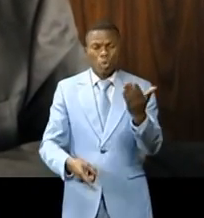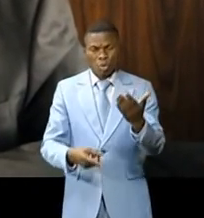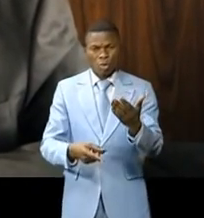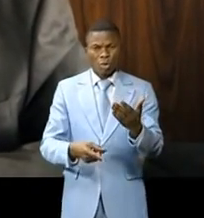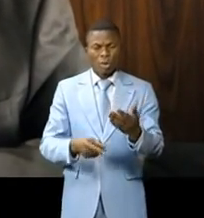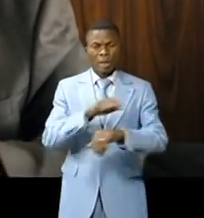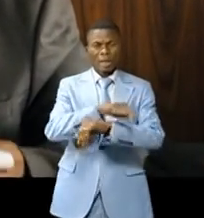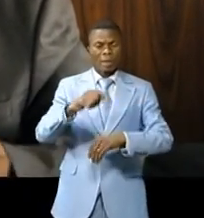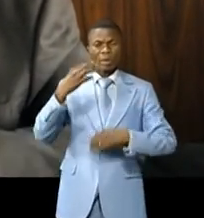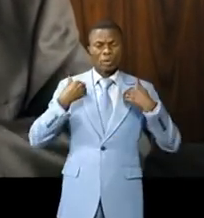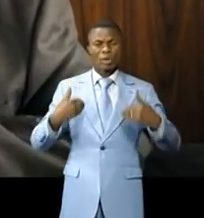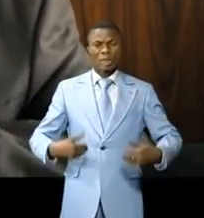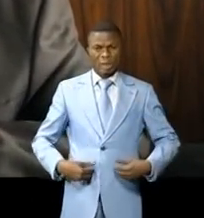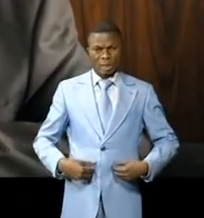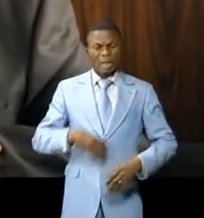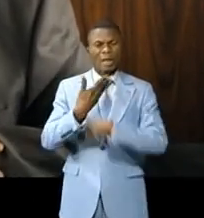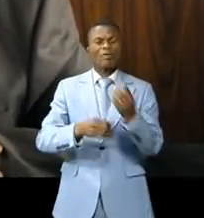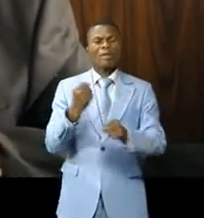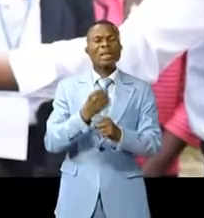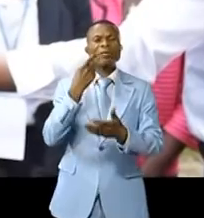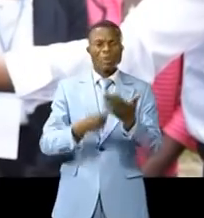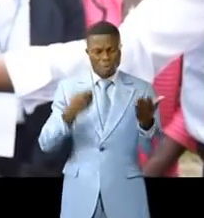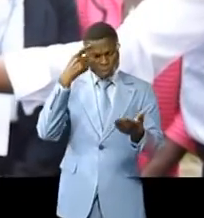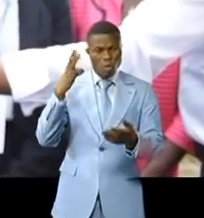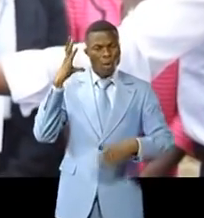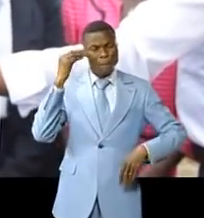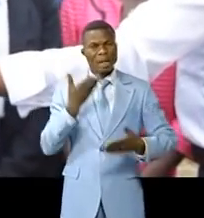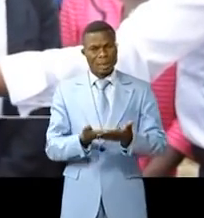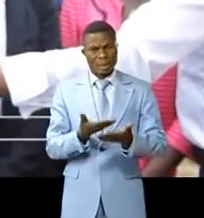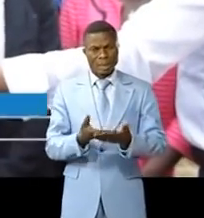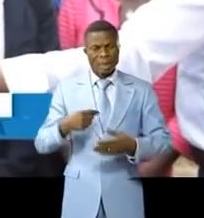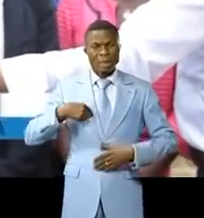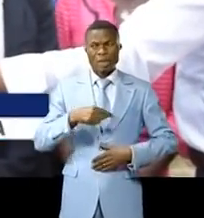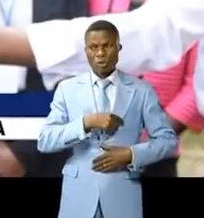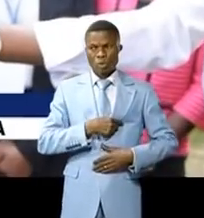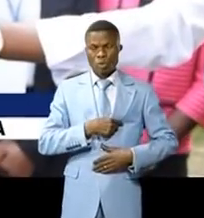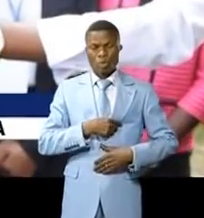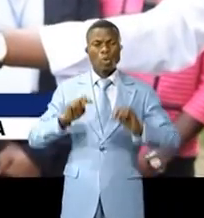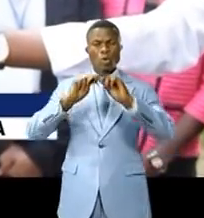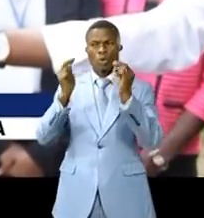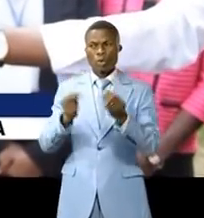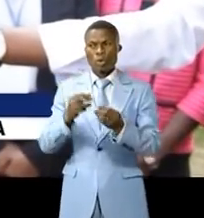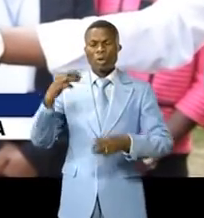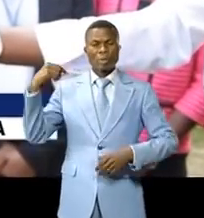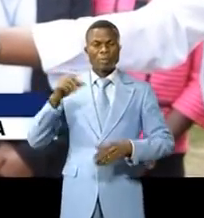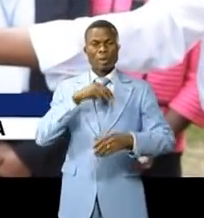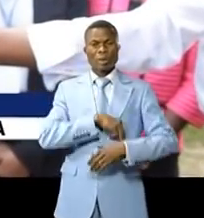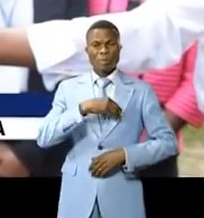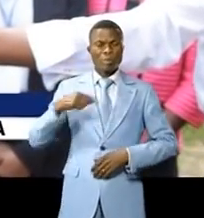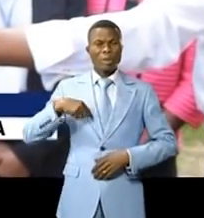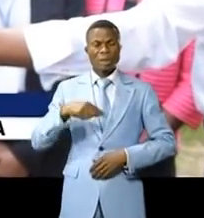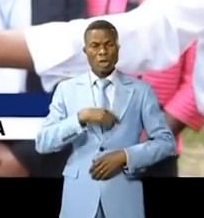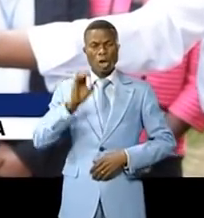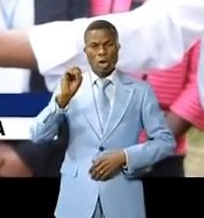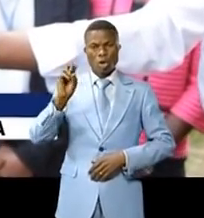notre ministère de Santé et qu'est-ce qui est fait à ce sujet. Nous étant Save Life in Africa, notre mission étant ONG, c'est